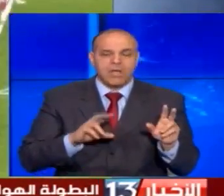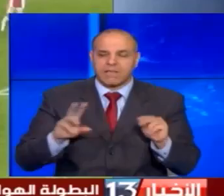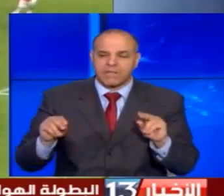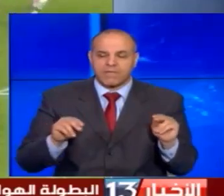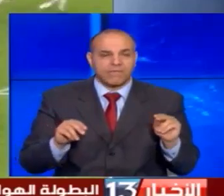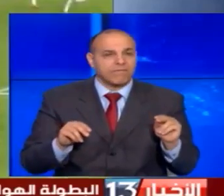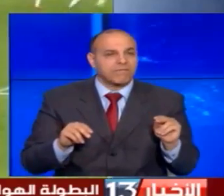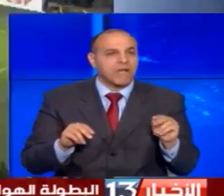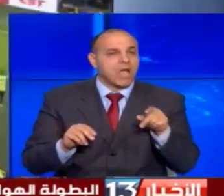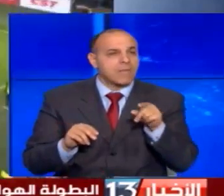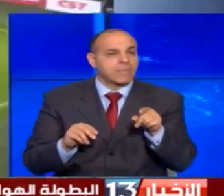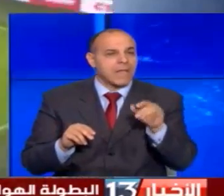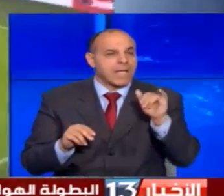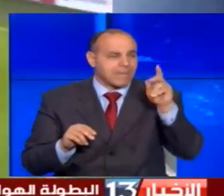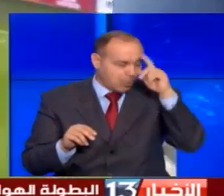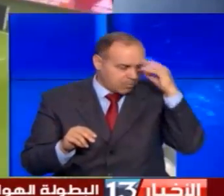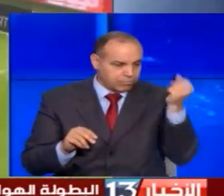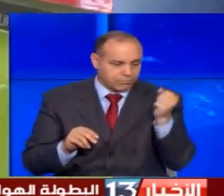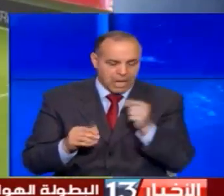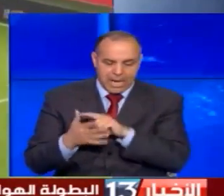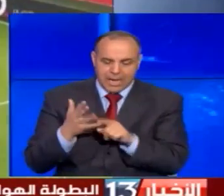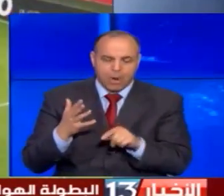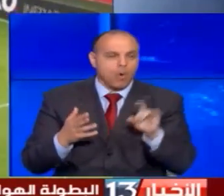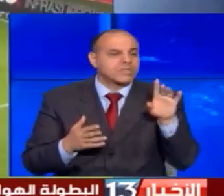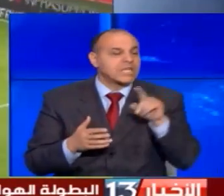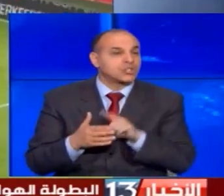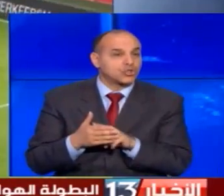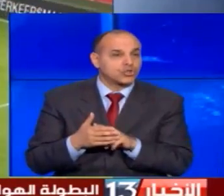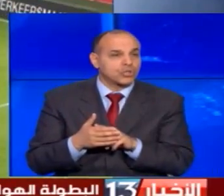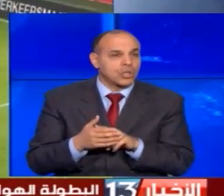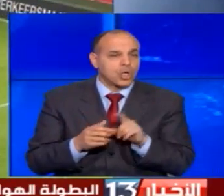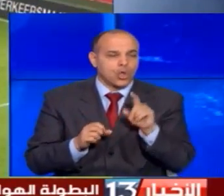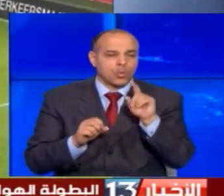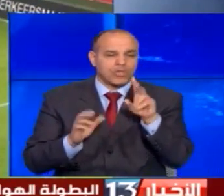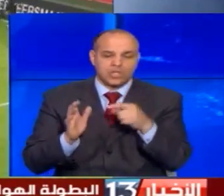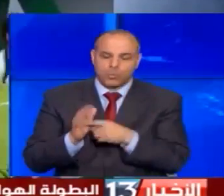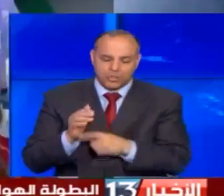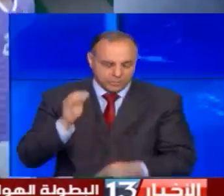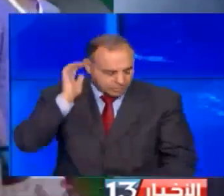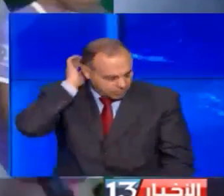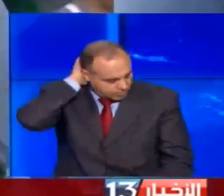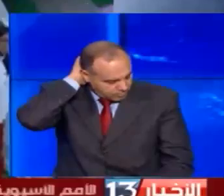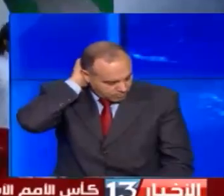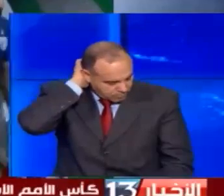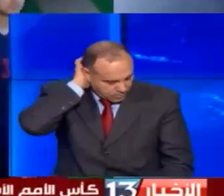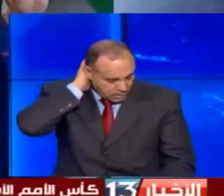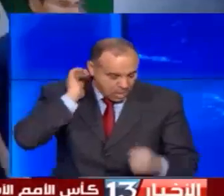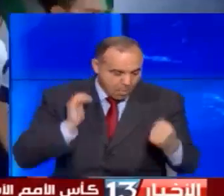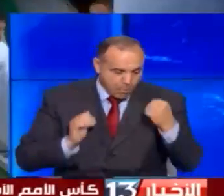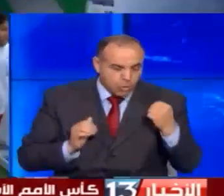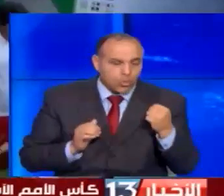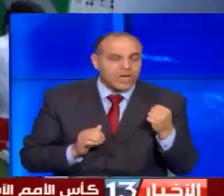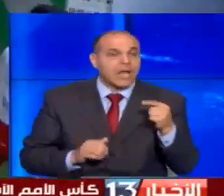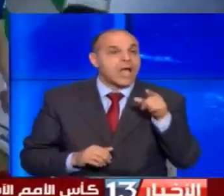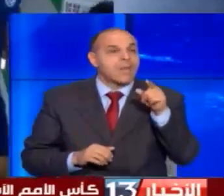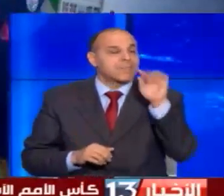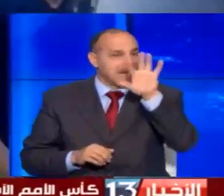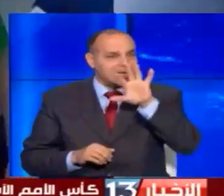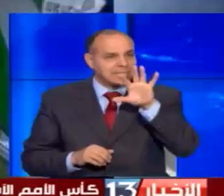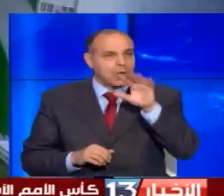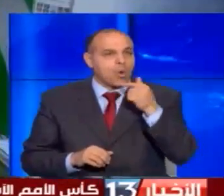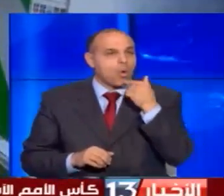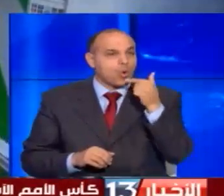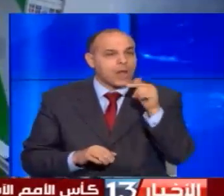أمام المتواضع إيمن صاحب المركز الخامس عشر ب18 نقطة. أما في بطولة كأس الأمم الآسيوية فقد